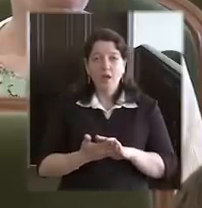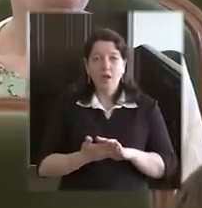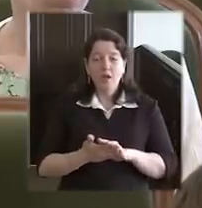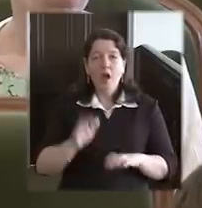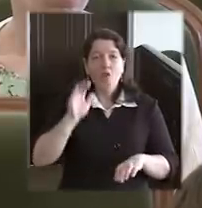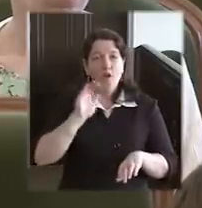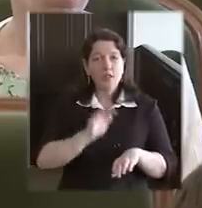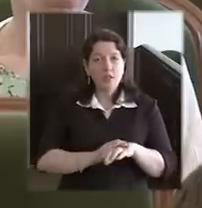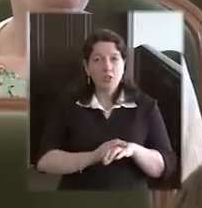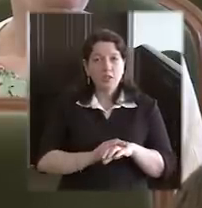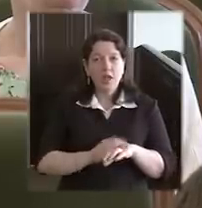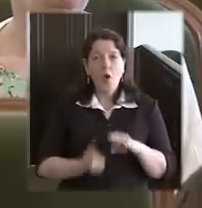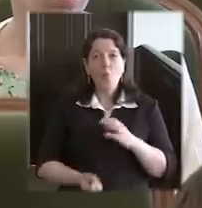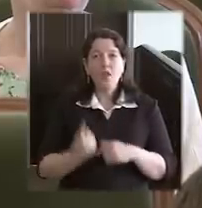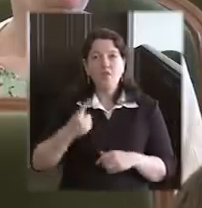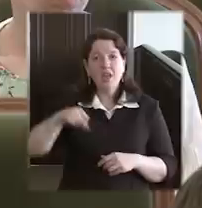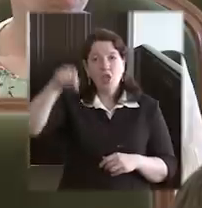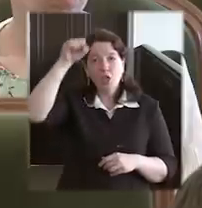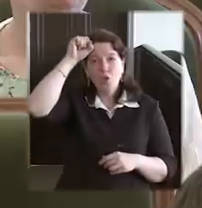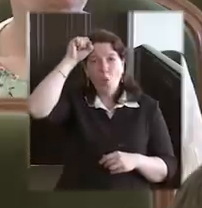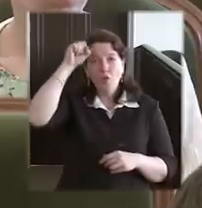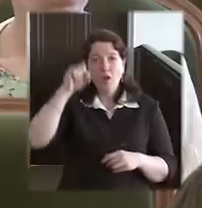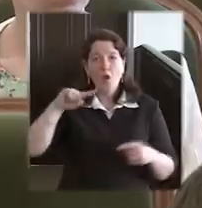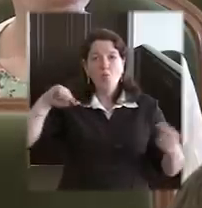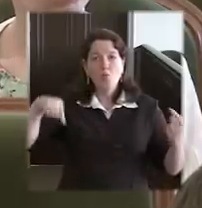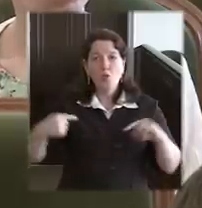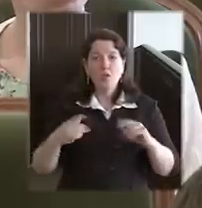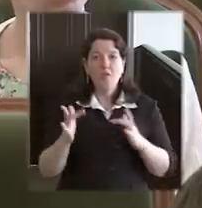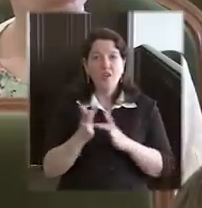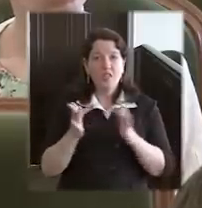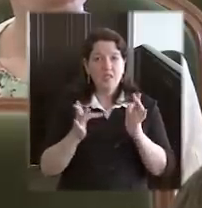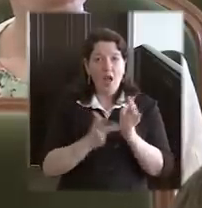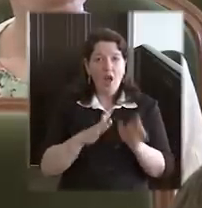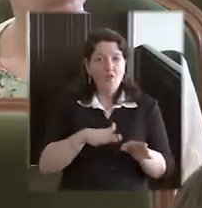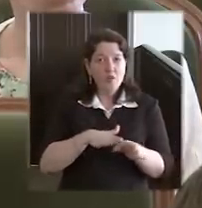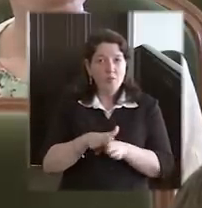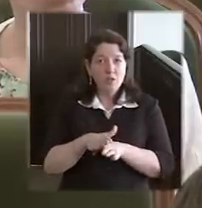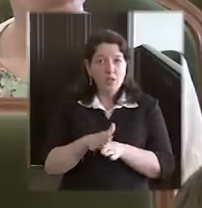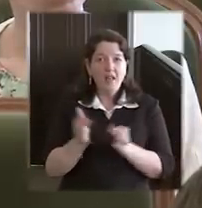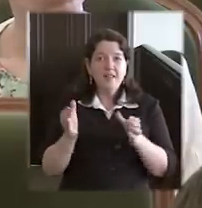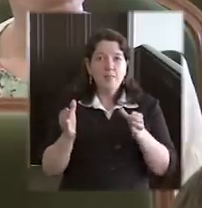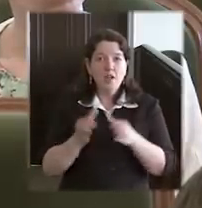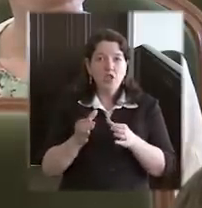грехом против Духа Святого согрешила небольшая кучка людей.